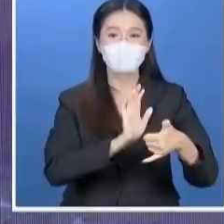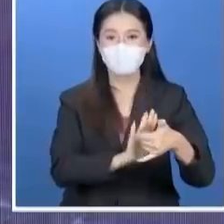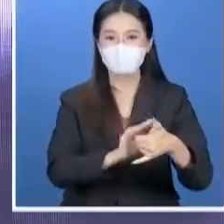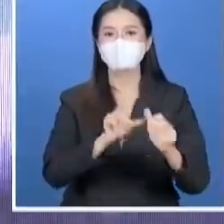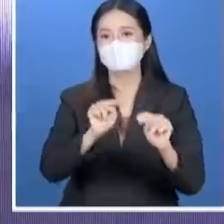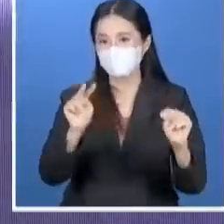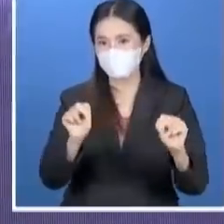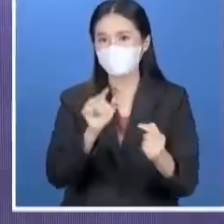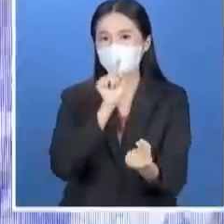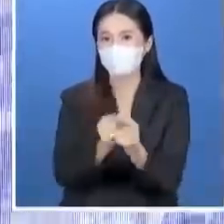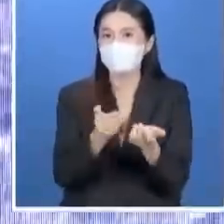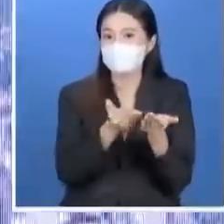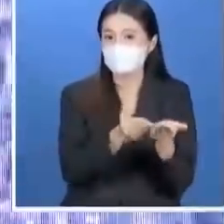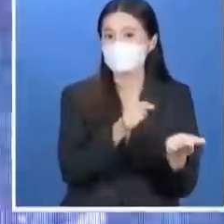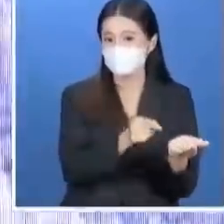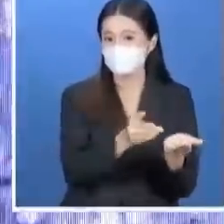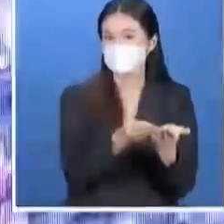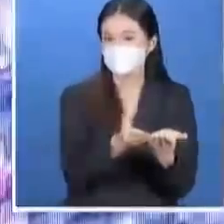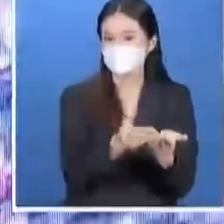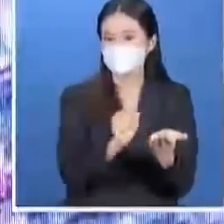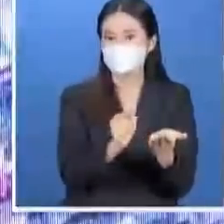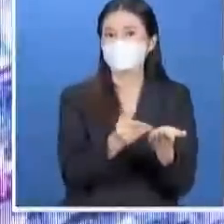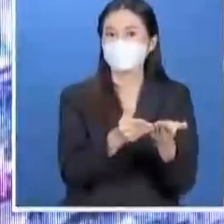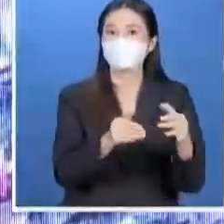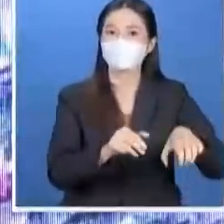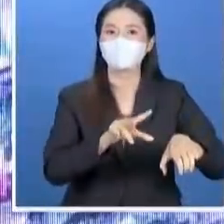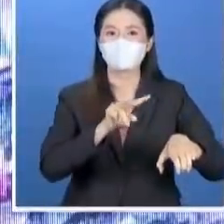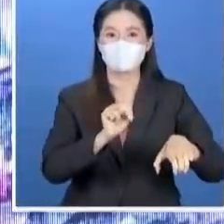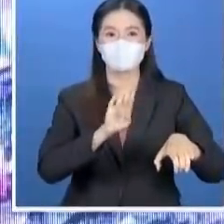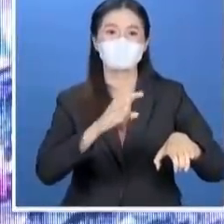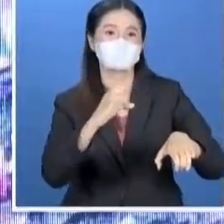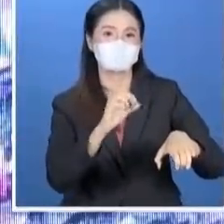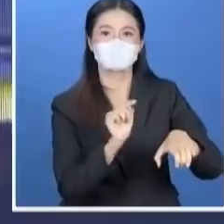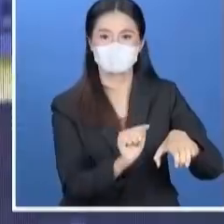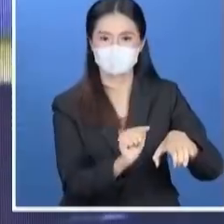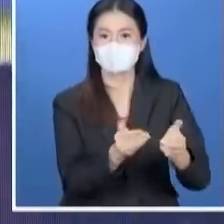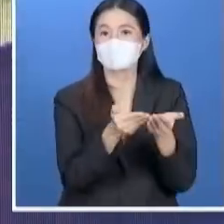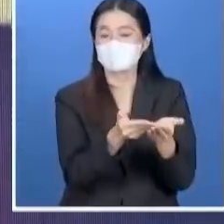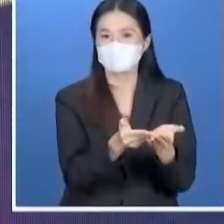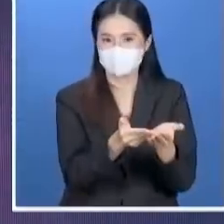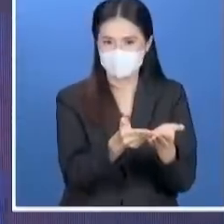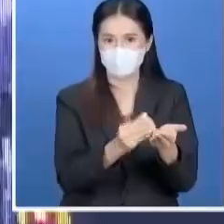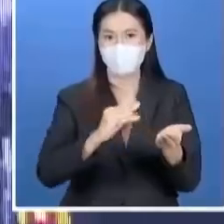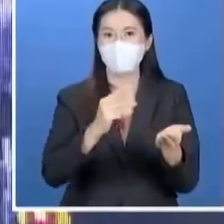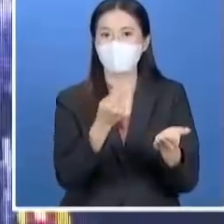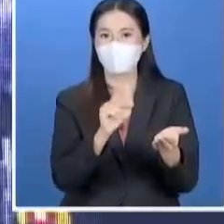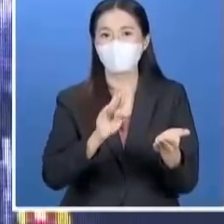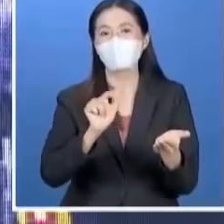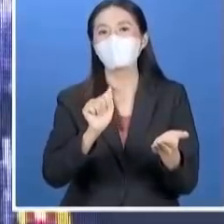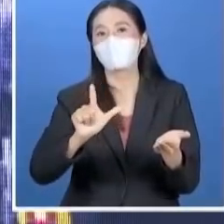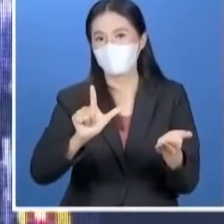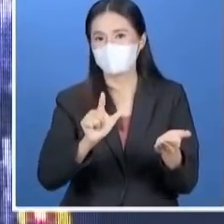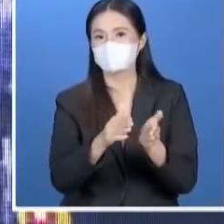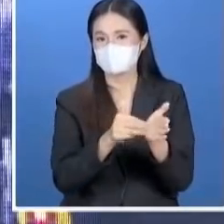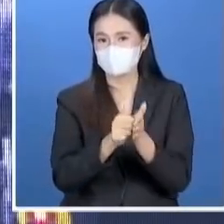ทบุรีก็ได้ไปพบเรือลำที่เกิดเหตุจอดอยู่ที่อู่เรือ NBC Boat Club ซึ่งเป็นเรือสปีดโบ๊ทยี่ห้อโคบอลสีขาวน้ำเงิน